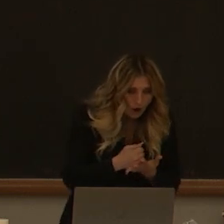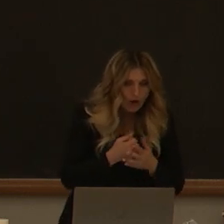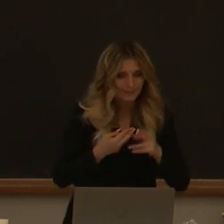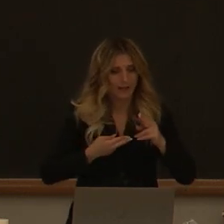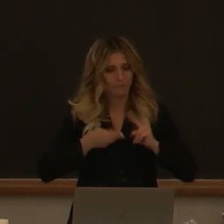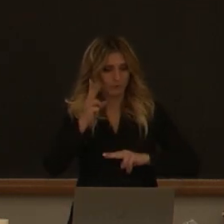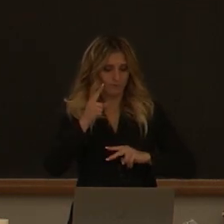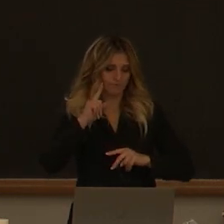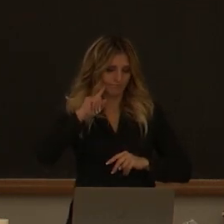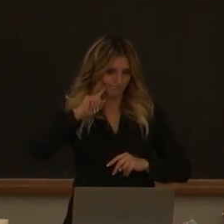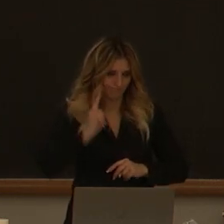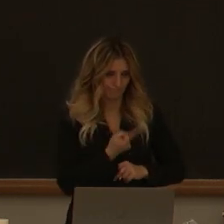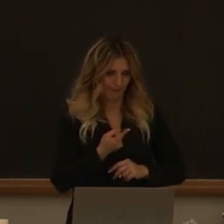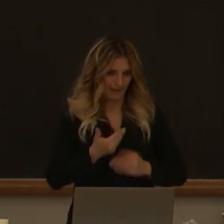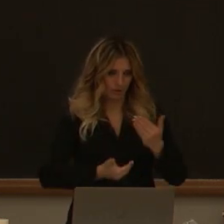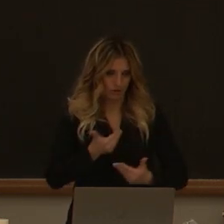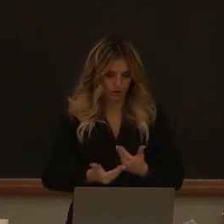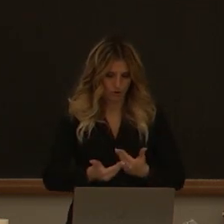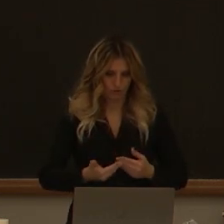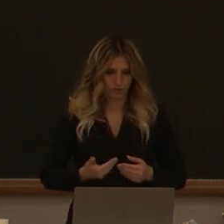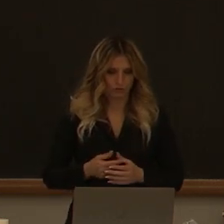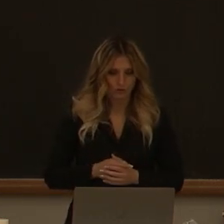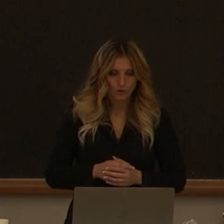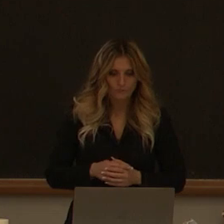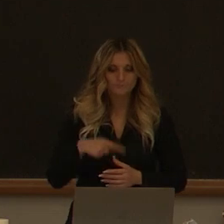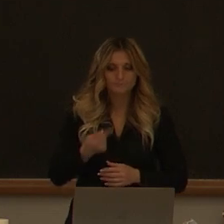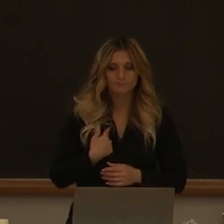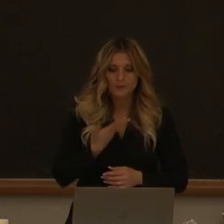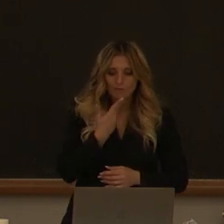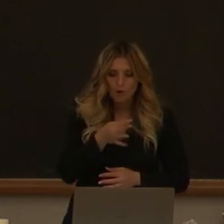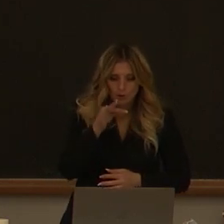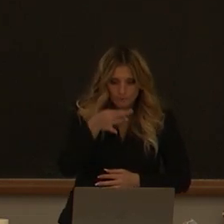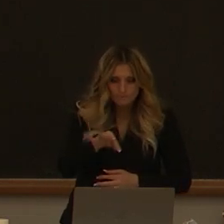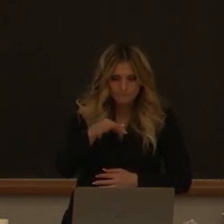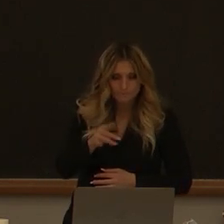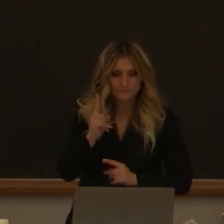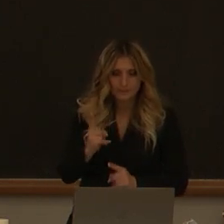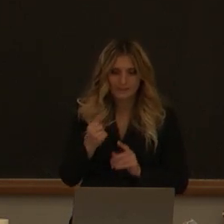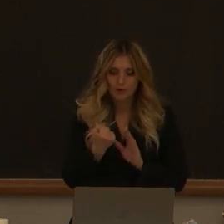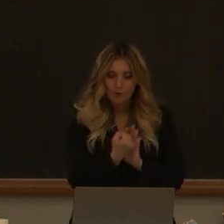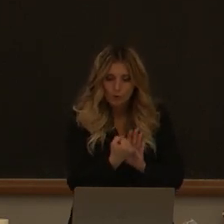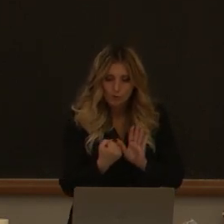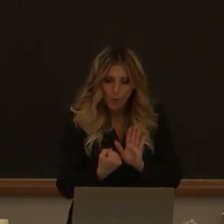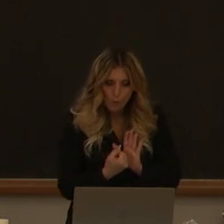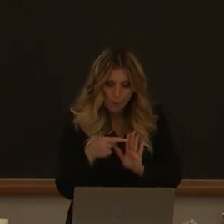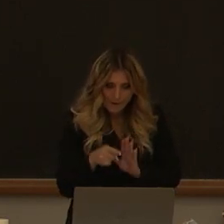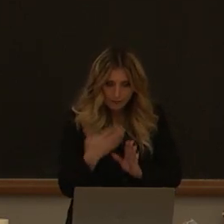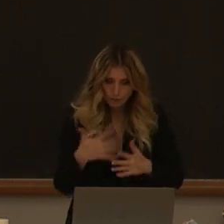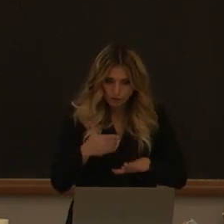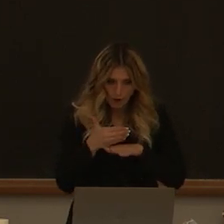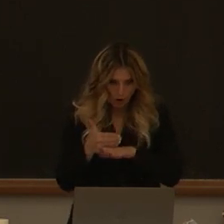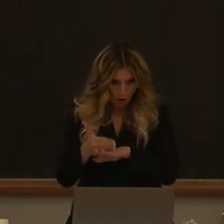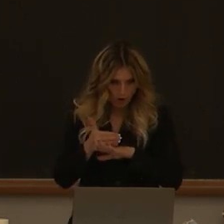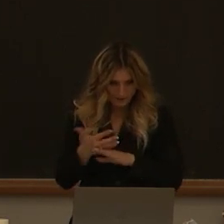sostenibili. E in questo ambito, solo per citare alcune delle azioni che sono state proposte nel documento, ripeto, è condiviso e presente nel